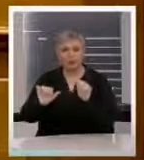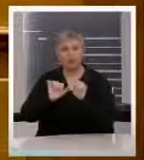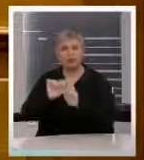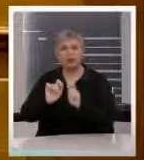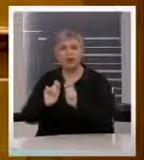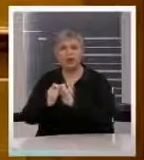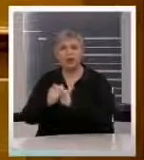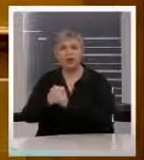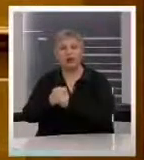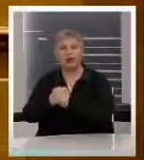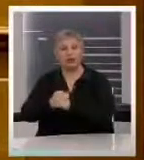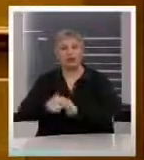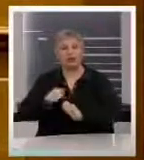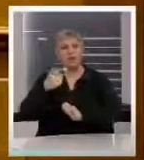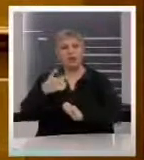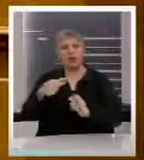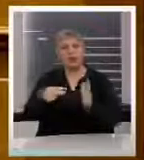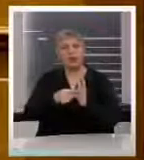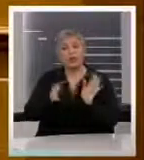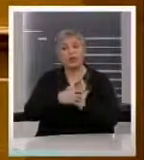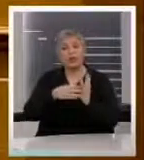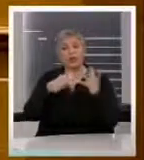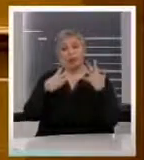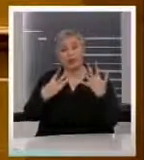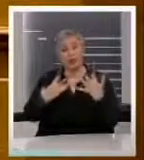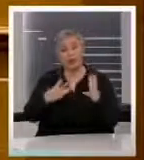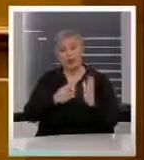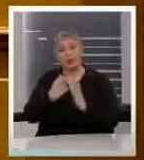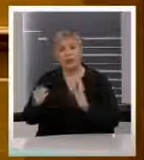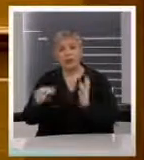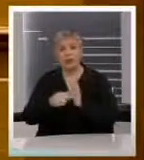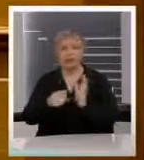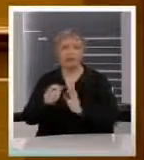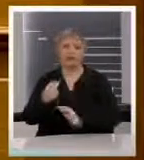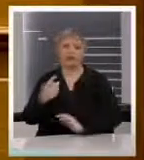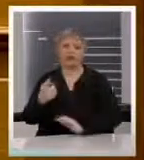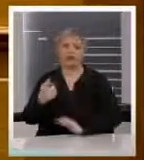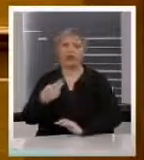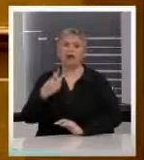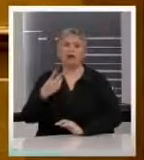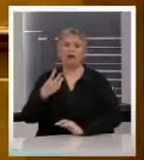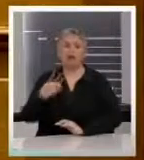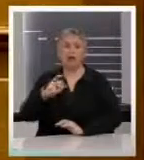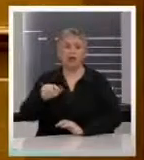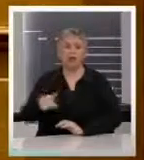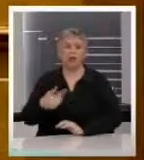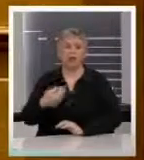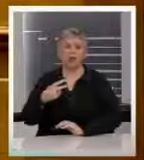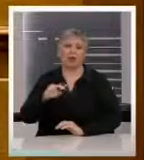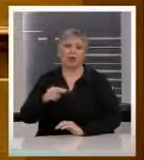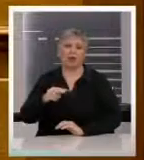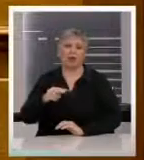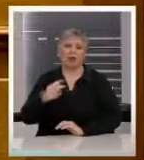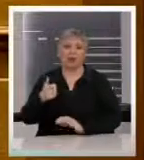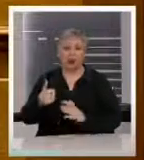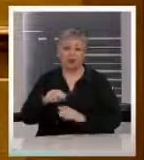νεότερο μεσοπρόθεσμο προγραμματισμό 18-21 στα 3,1 δις. Θυμηθείτε την ανακοίνωση της κυρίας Μπακογιάννη στην